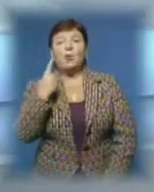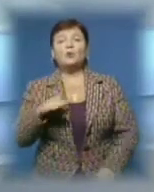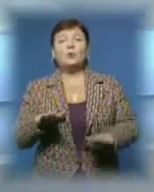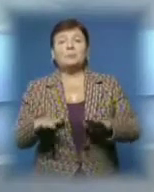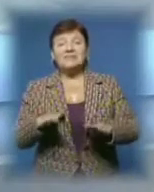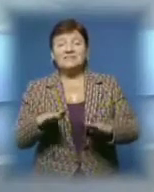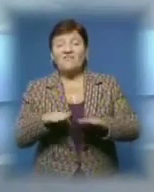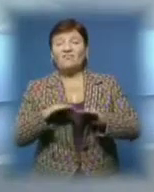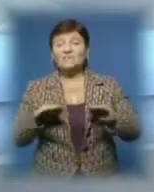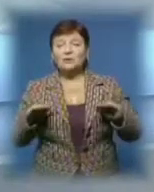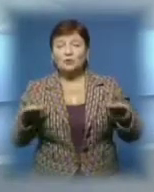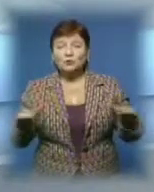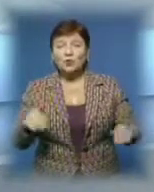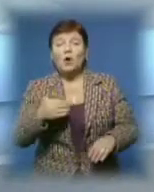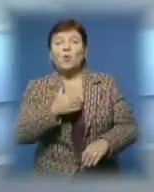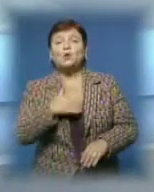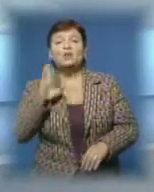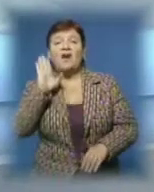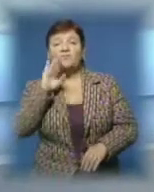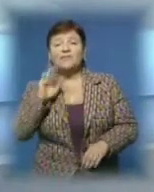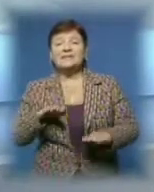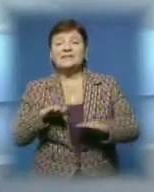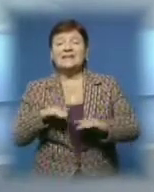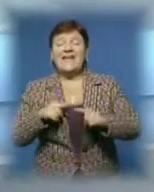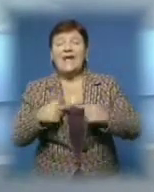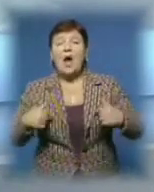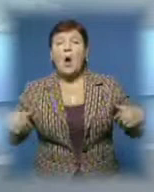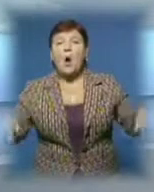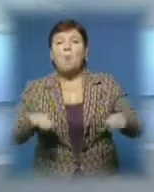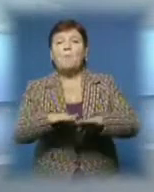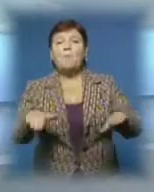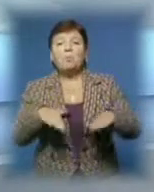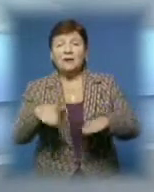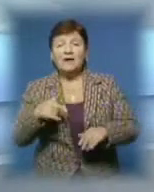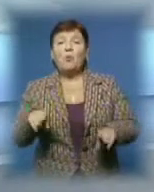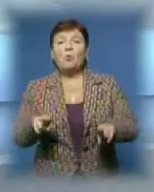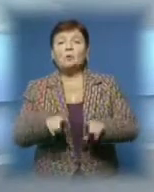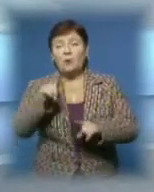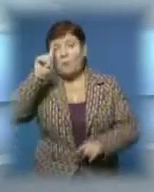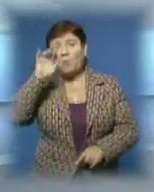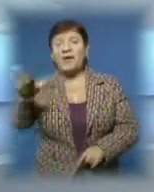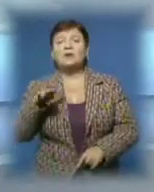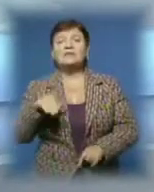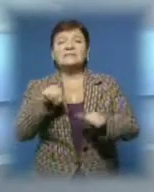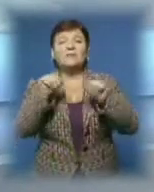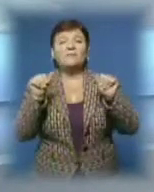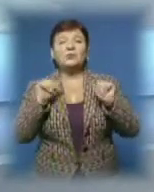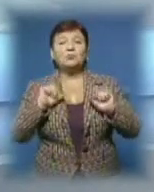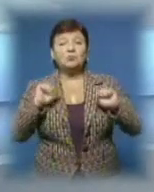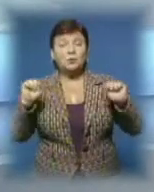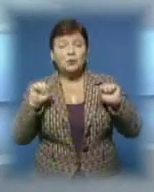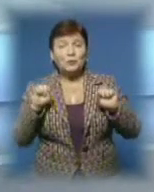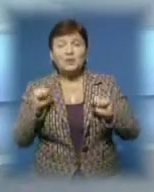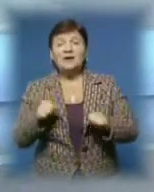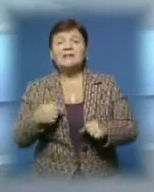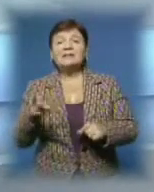групі. Охочих опанувати водне поло в обласному центрі стає дедалі більше. Однак від популярності цього виду спорту кількість водних